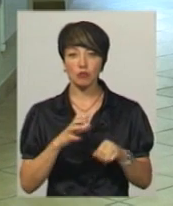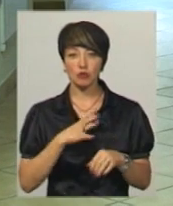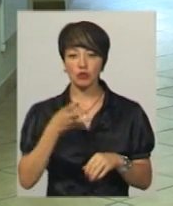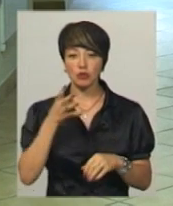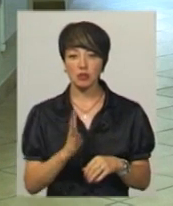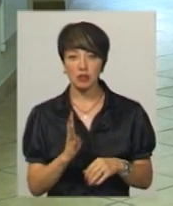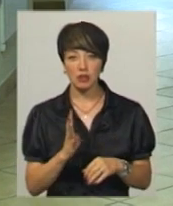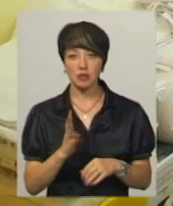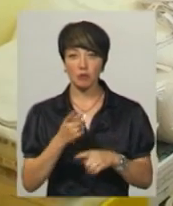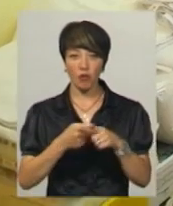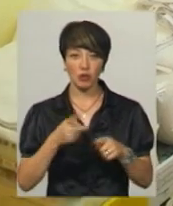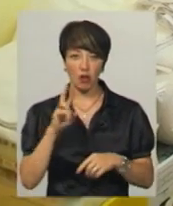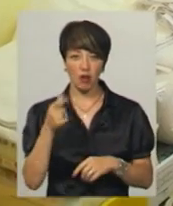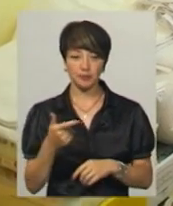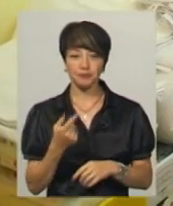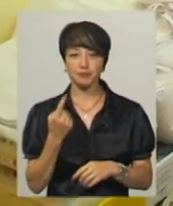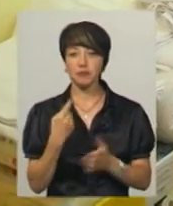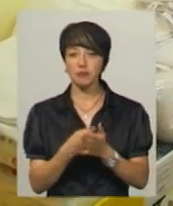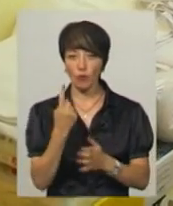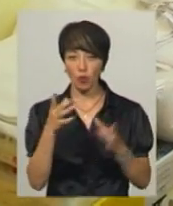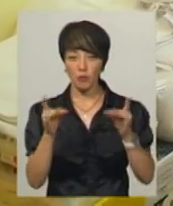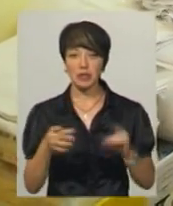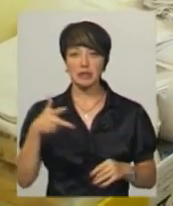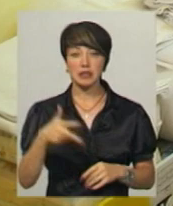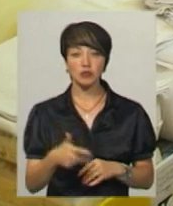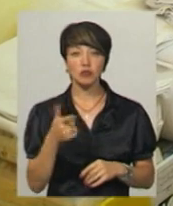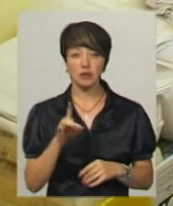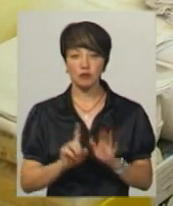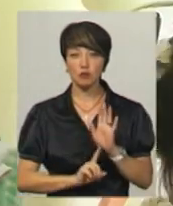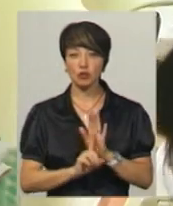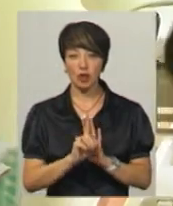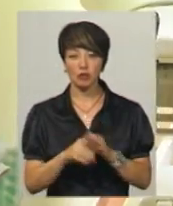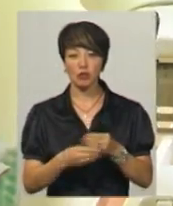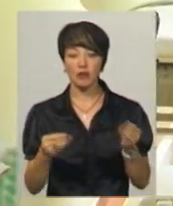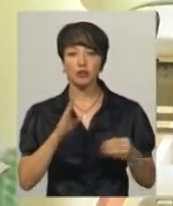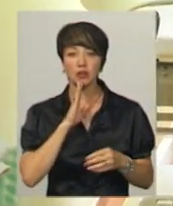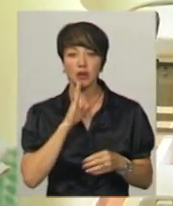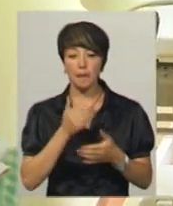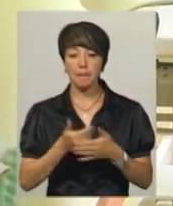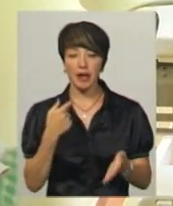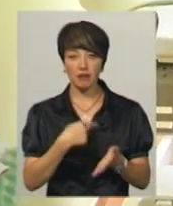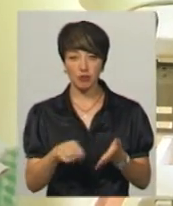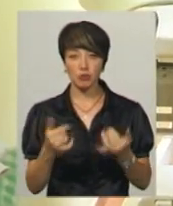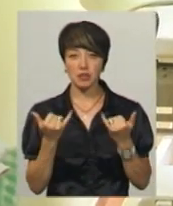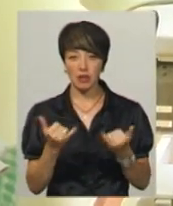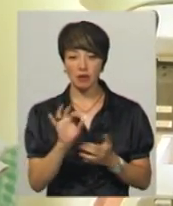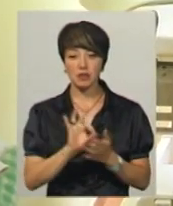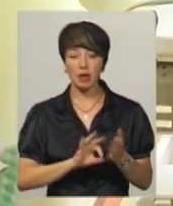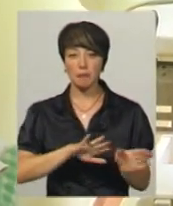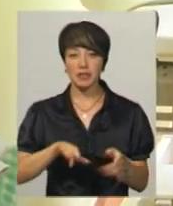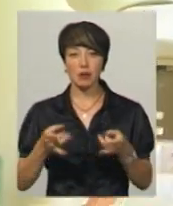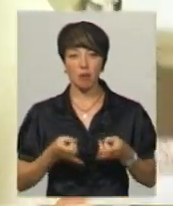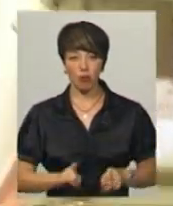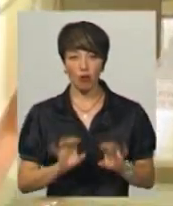4,5 кілограми. Вартість одного бебі-бокса – 3 тисячі гривень. Спочатку його давали жінкам перед випискою, зараз – відразу після